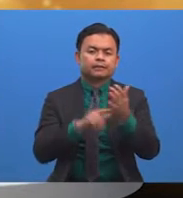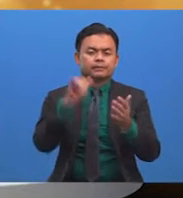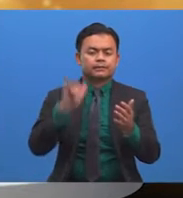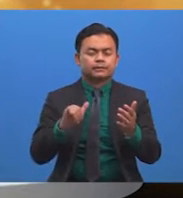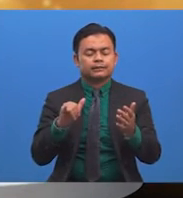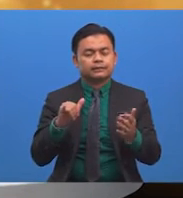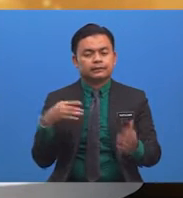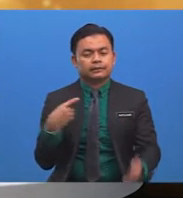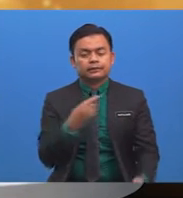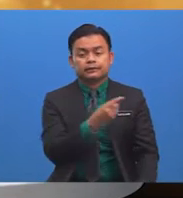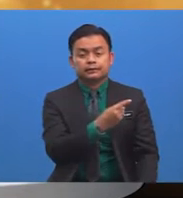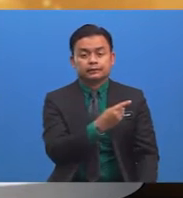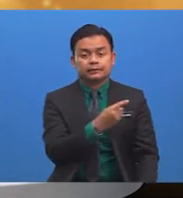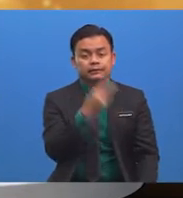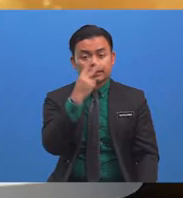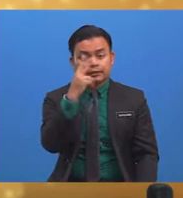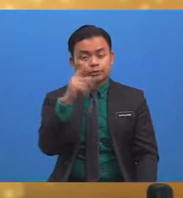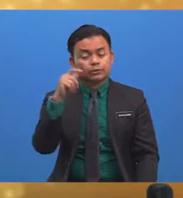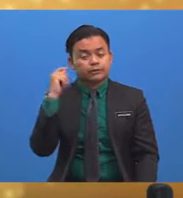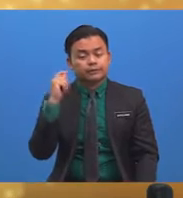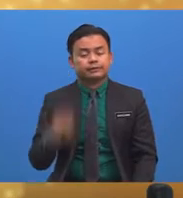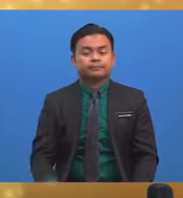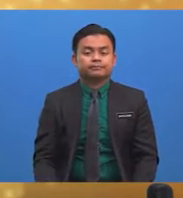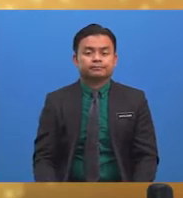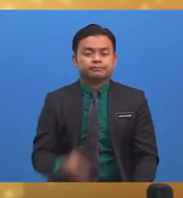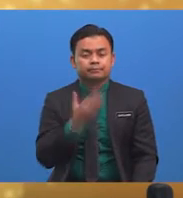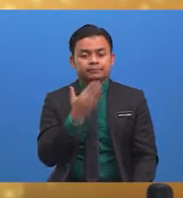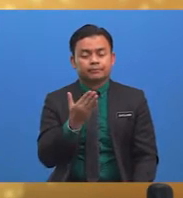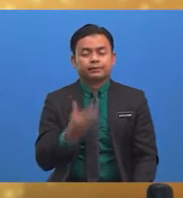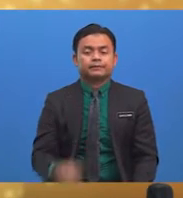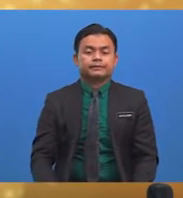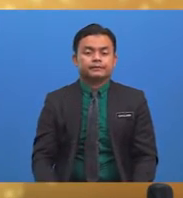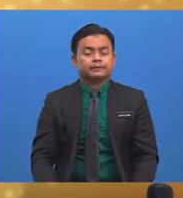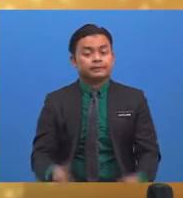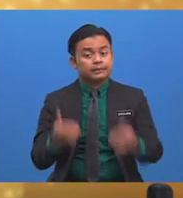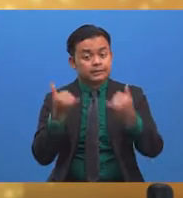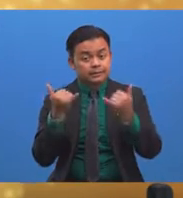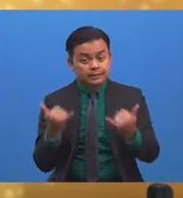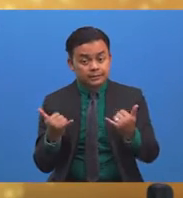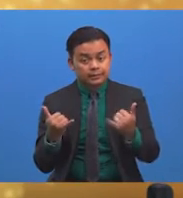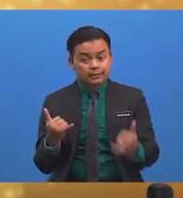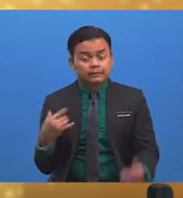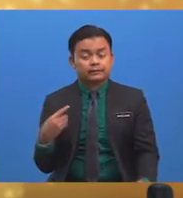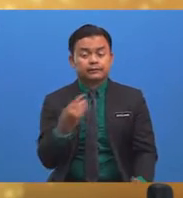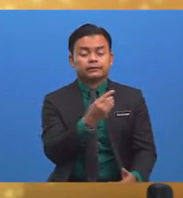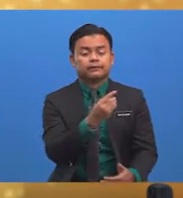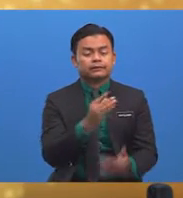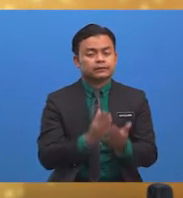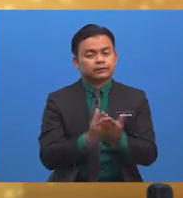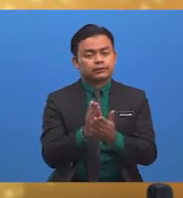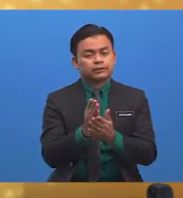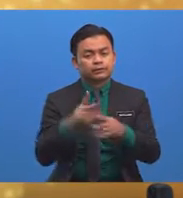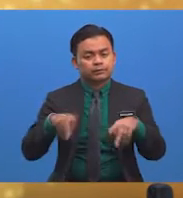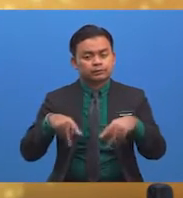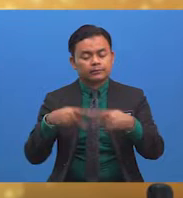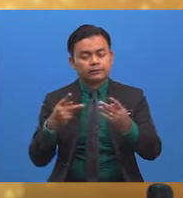dah tonton sebentar tadi. Baik, tanpa kita melengahkan masa, kita terus pergi ke